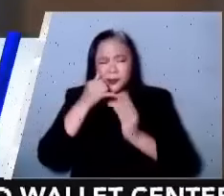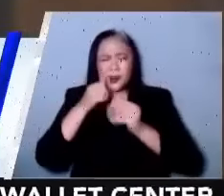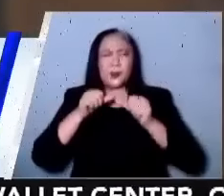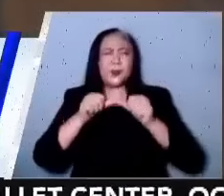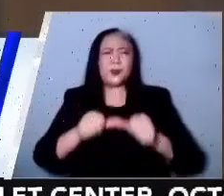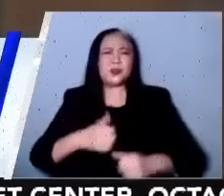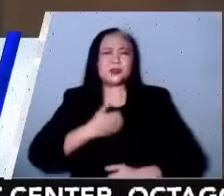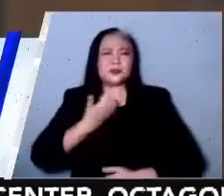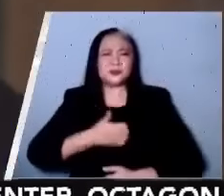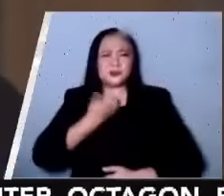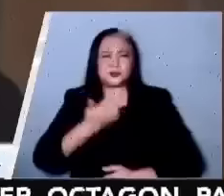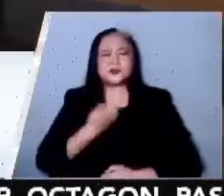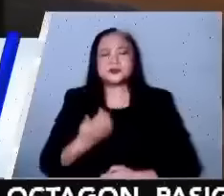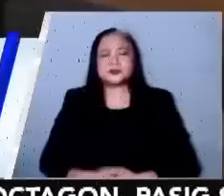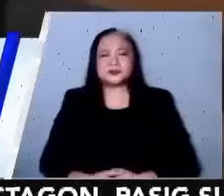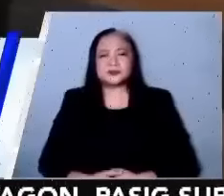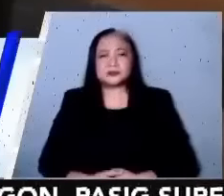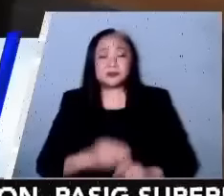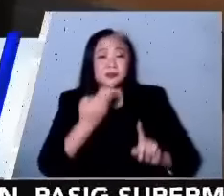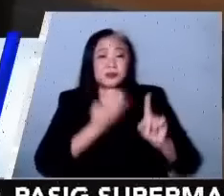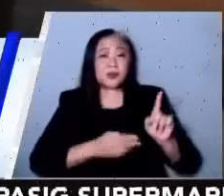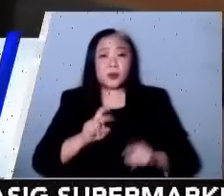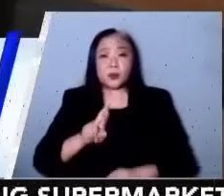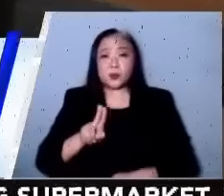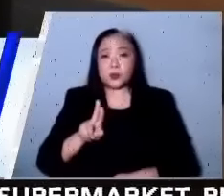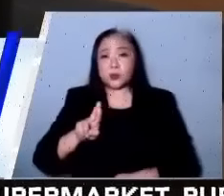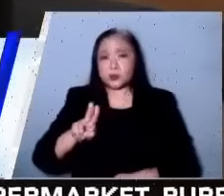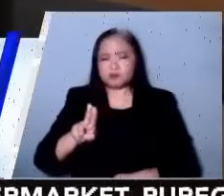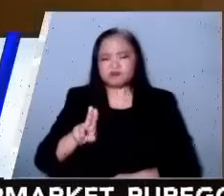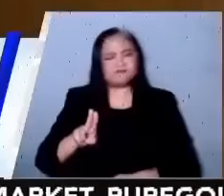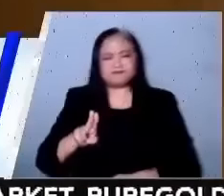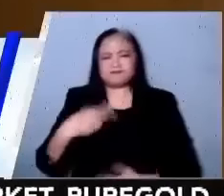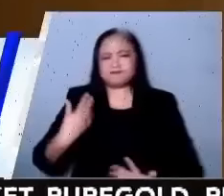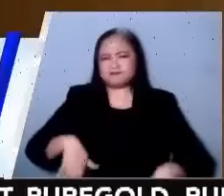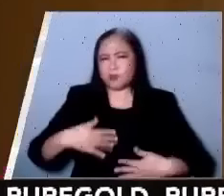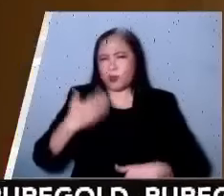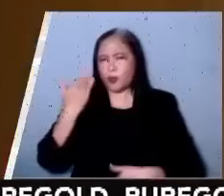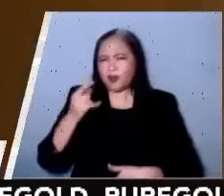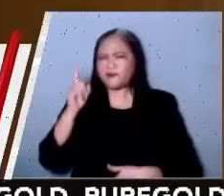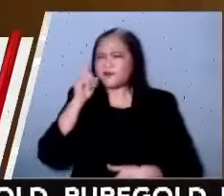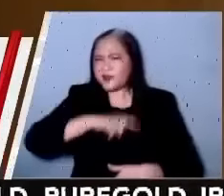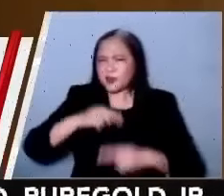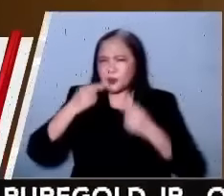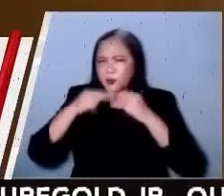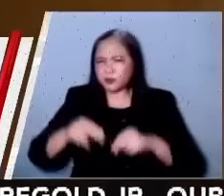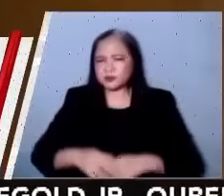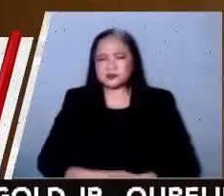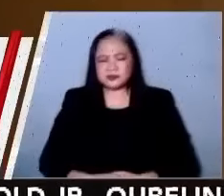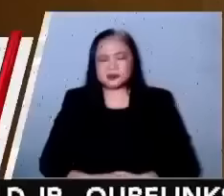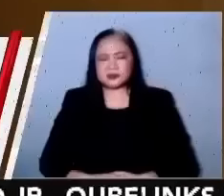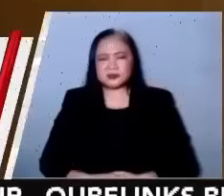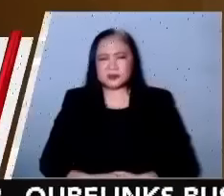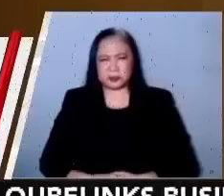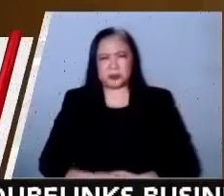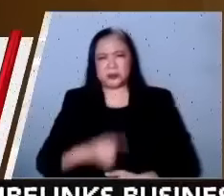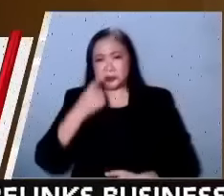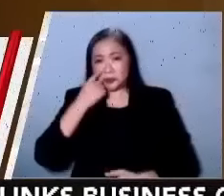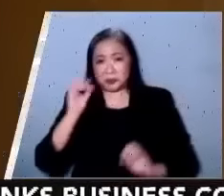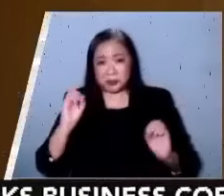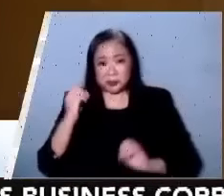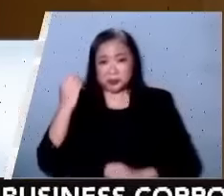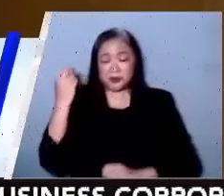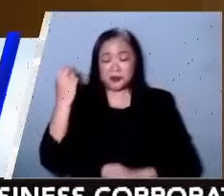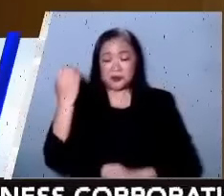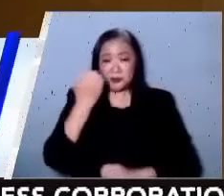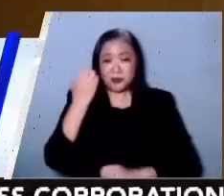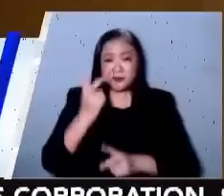Ruru, ikinalulungkot ang kumalat na fake news. Imposible pong walang medic sa set dahil